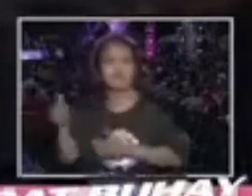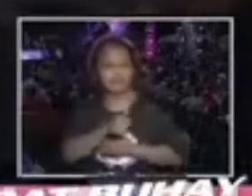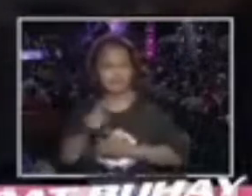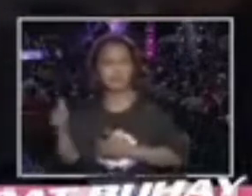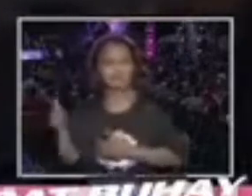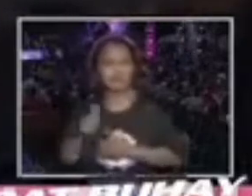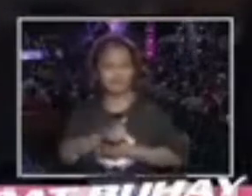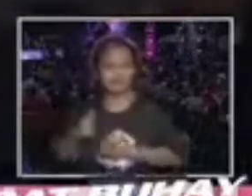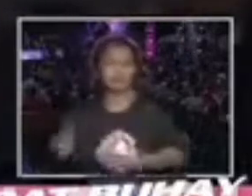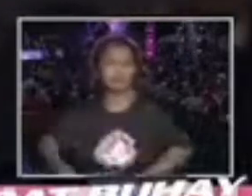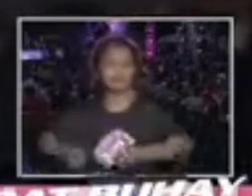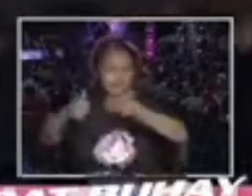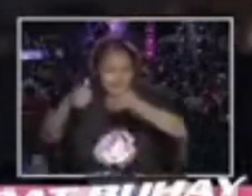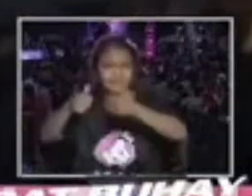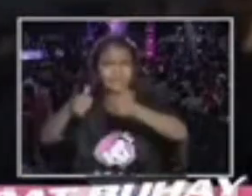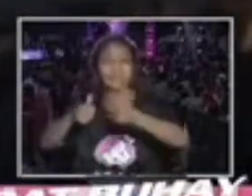transportasyon.